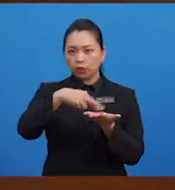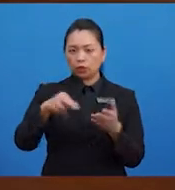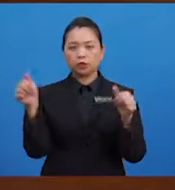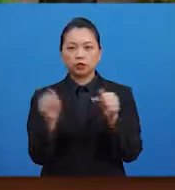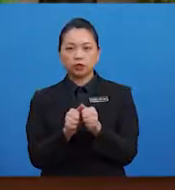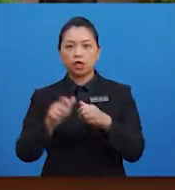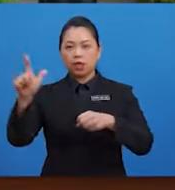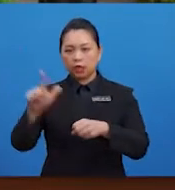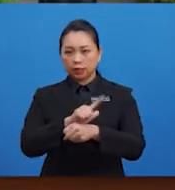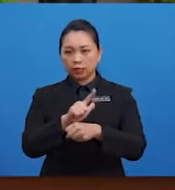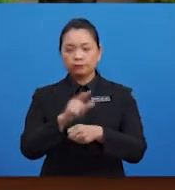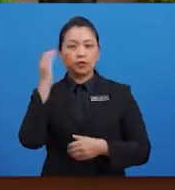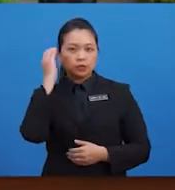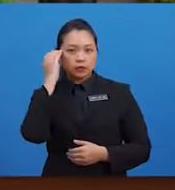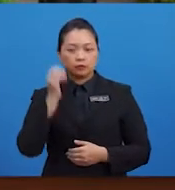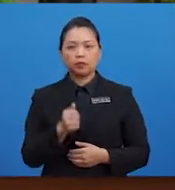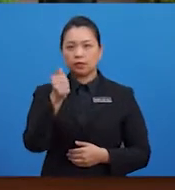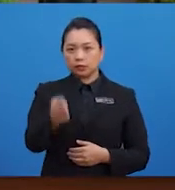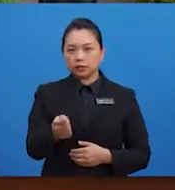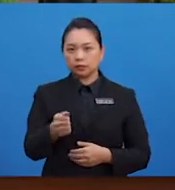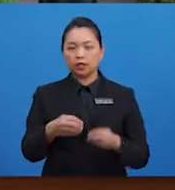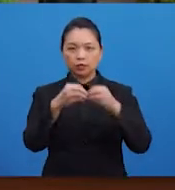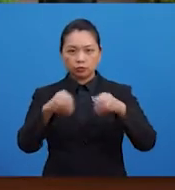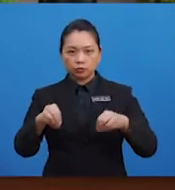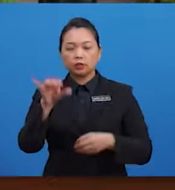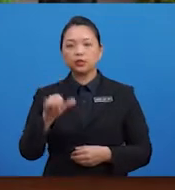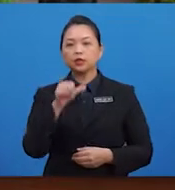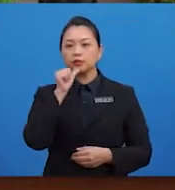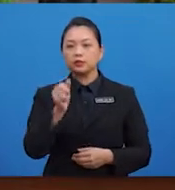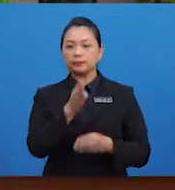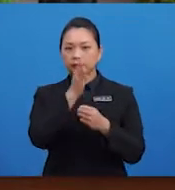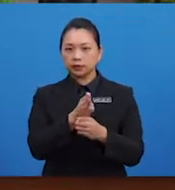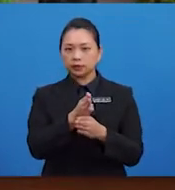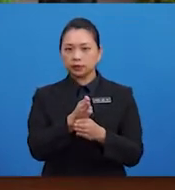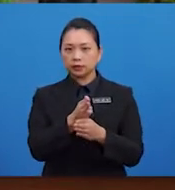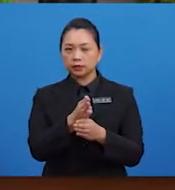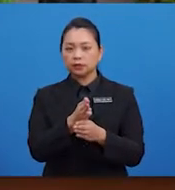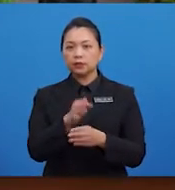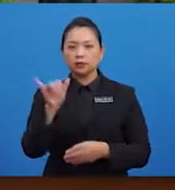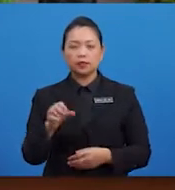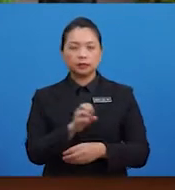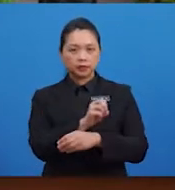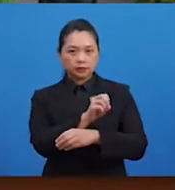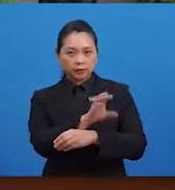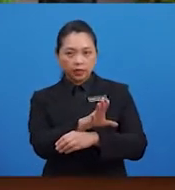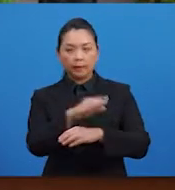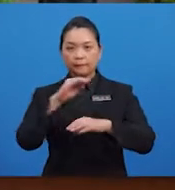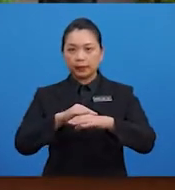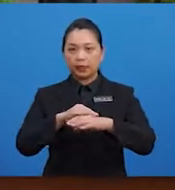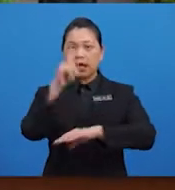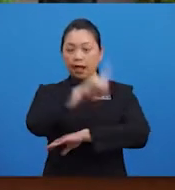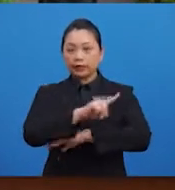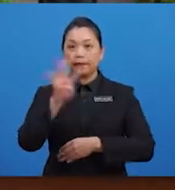lengkap. Tahukah anda, telur yang tidak bernas dan dikesan ketika pendianan pada